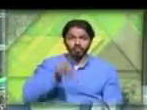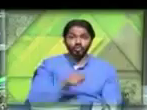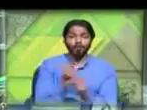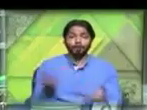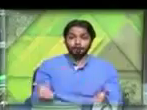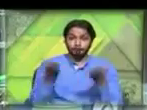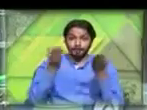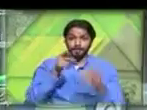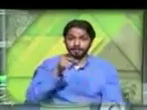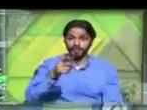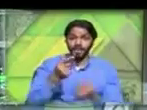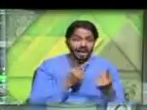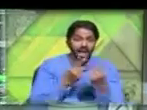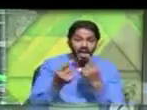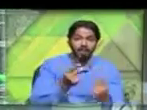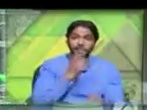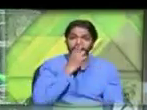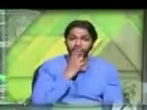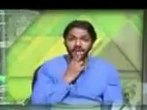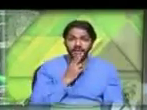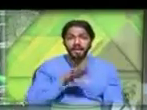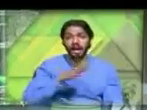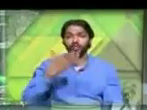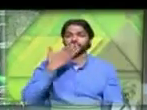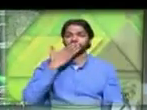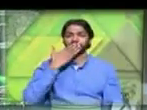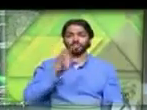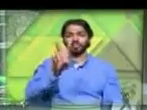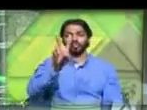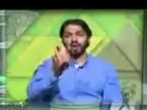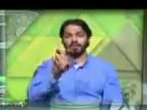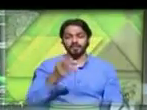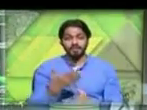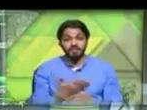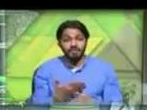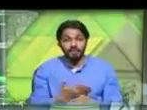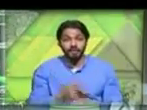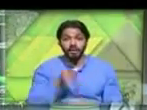في الصحيحين أيضا: إن العبد لا يتكلم بالكلمة،